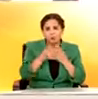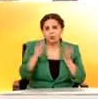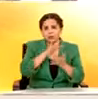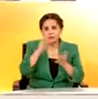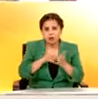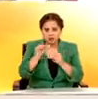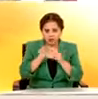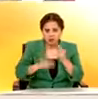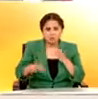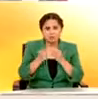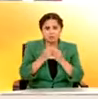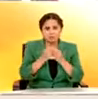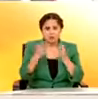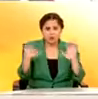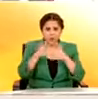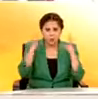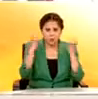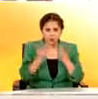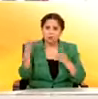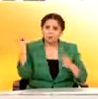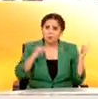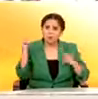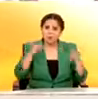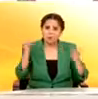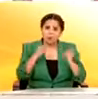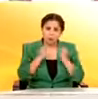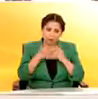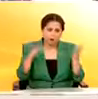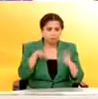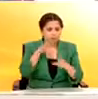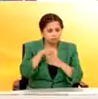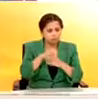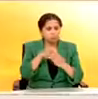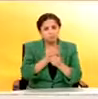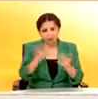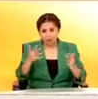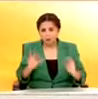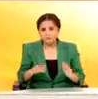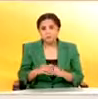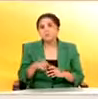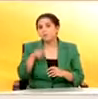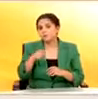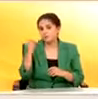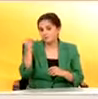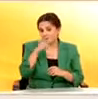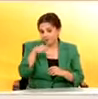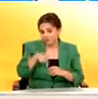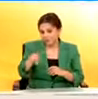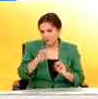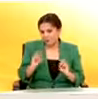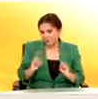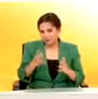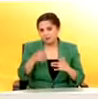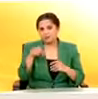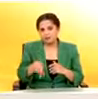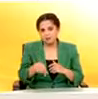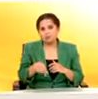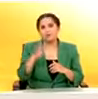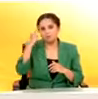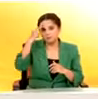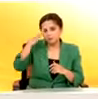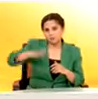एशिया सहित विश्व के कई देशों के लोगों की भागीदारी रही। इस महीने की शुरुआत में सऊदी अरब